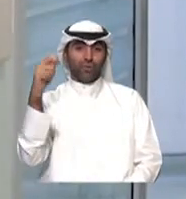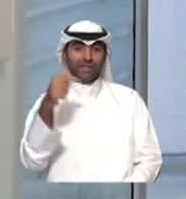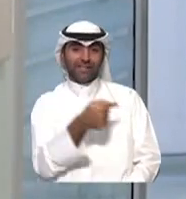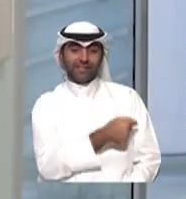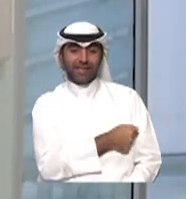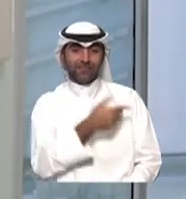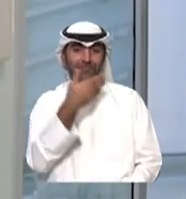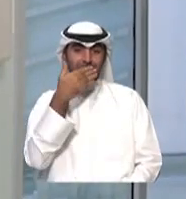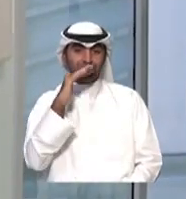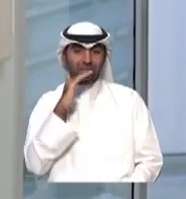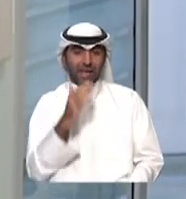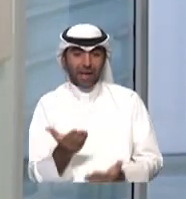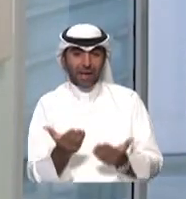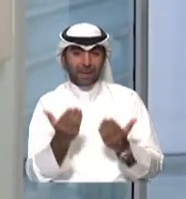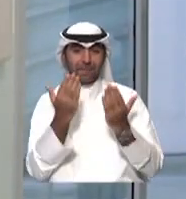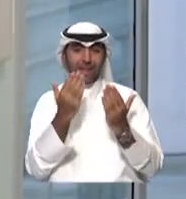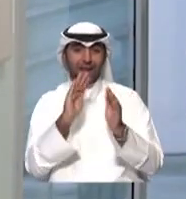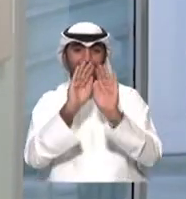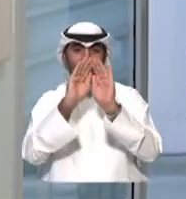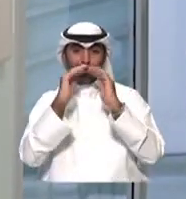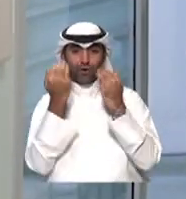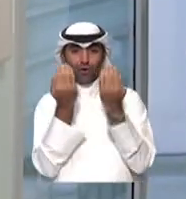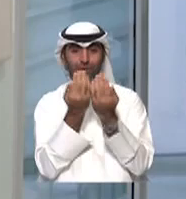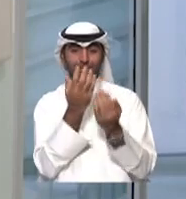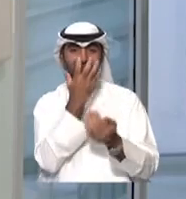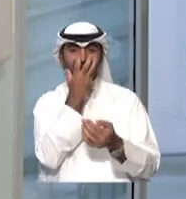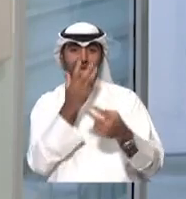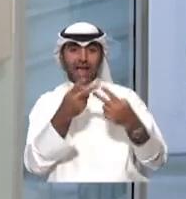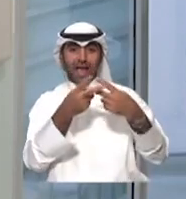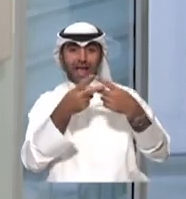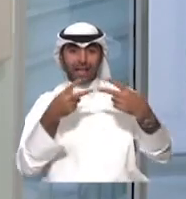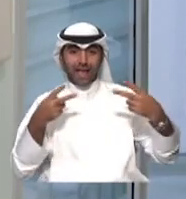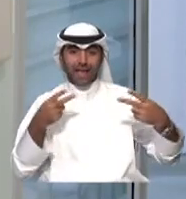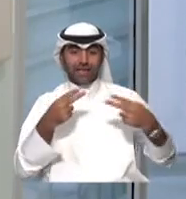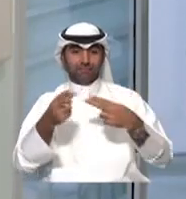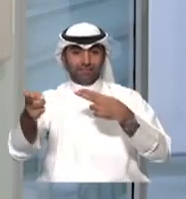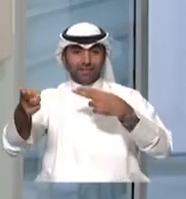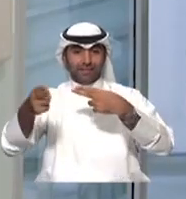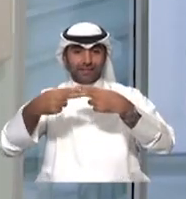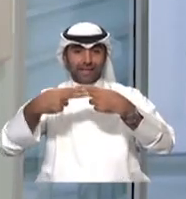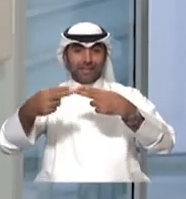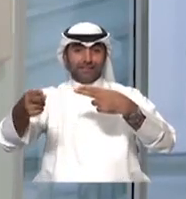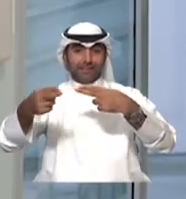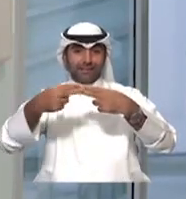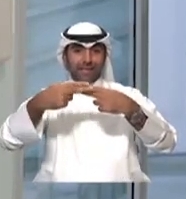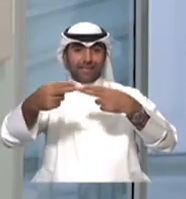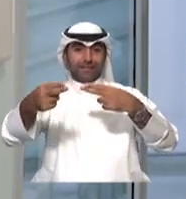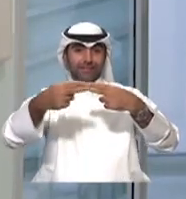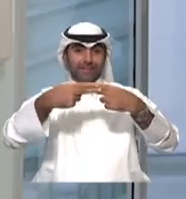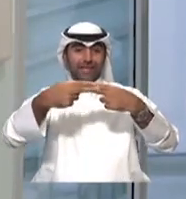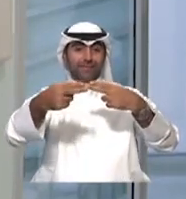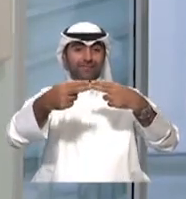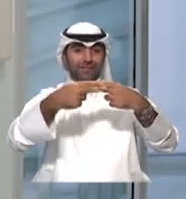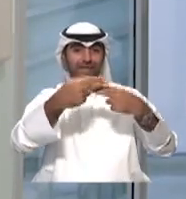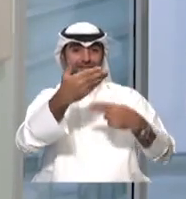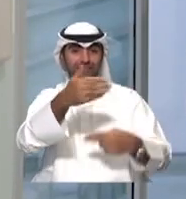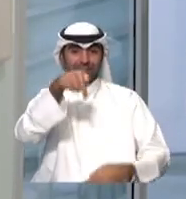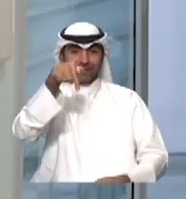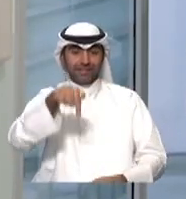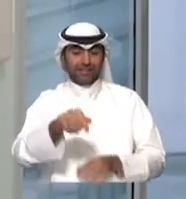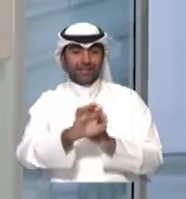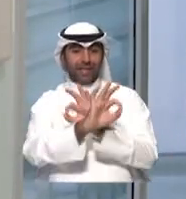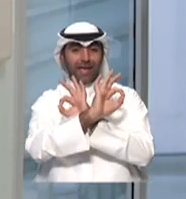أجنحة من أصل 5 أجنحة بالكوفيد، الحمد لله رب العالمين. الحين عندنا جناحين للكوفيد، وبشكل